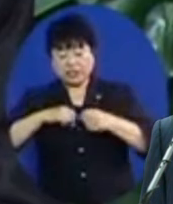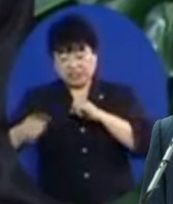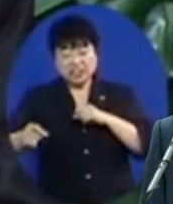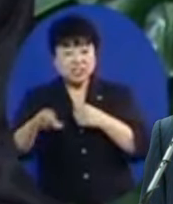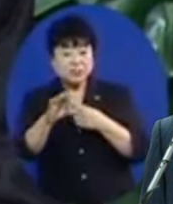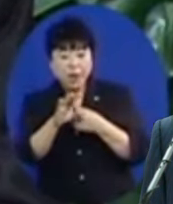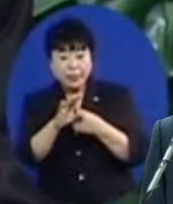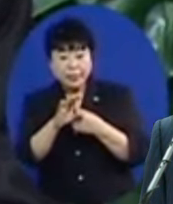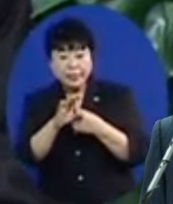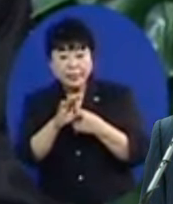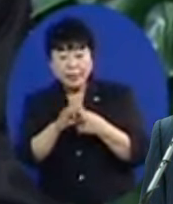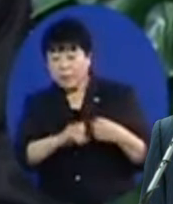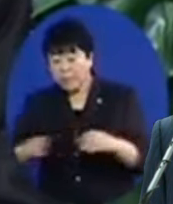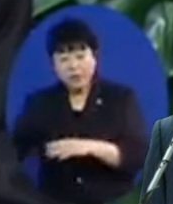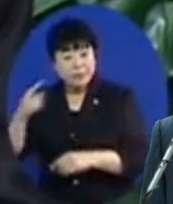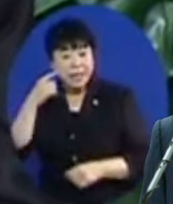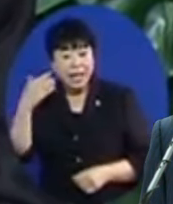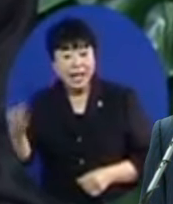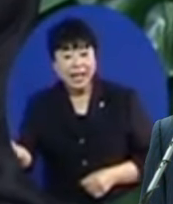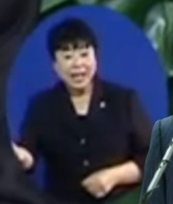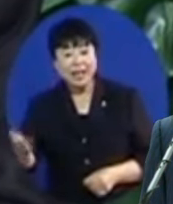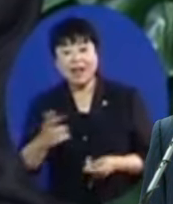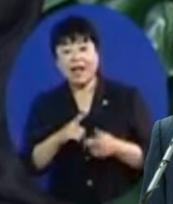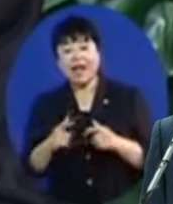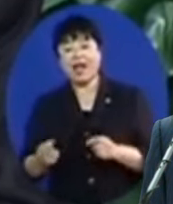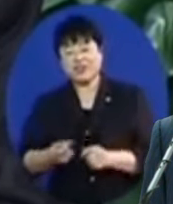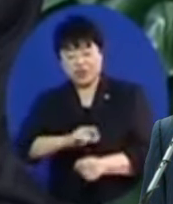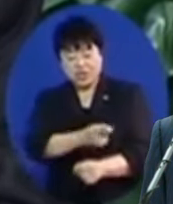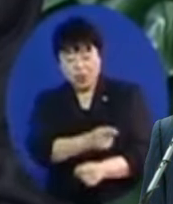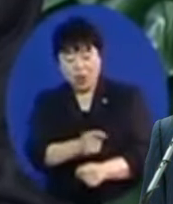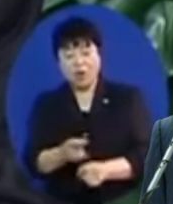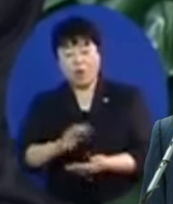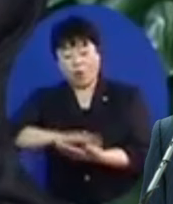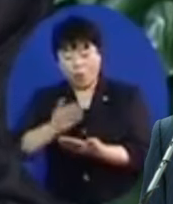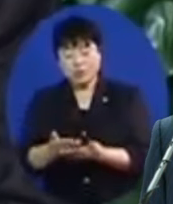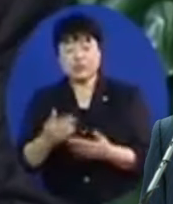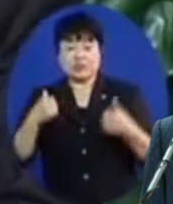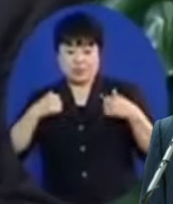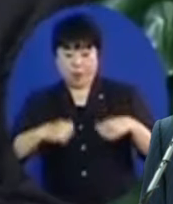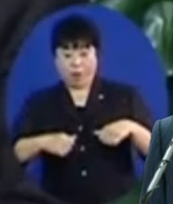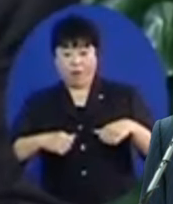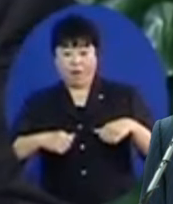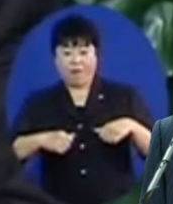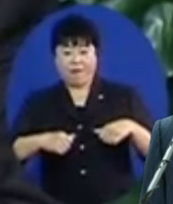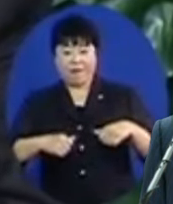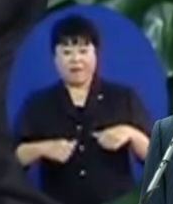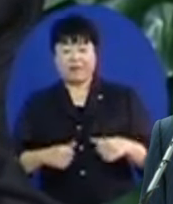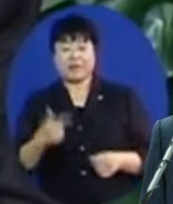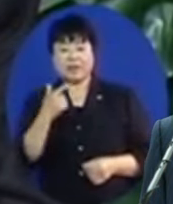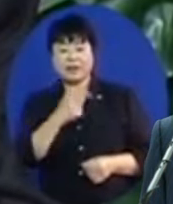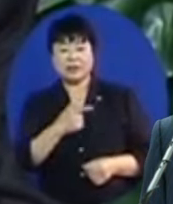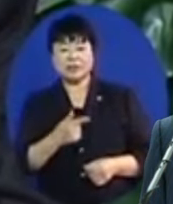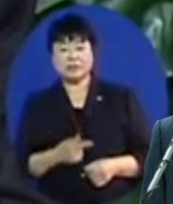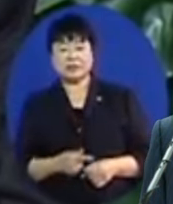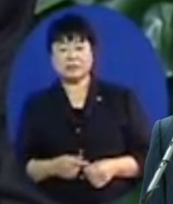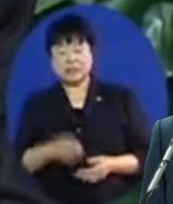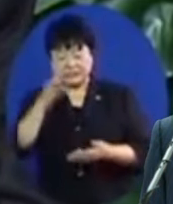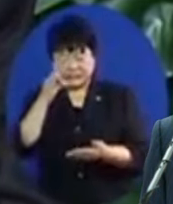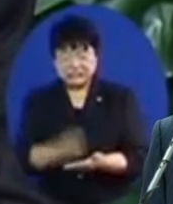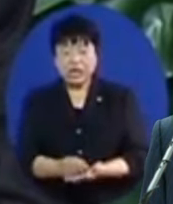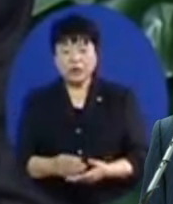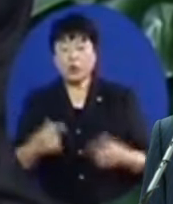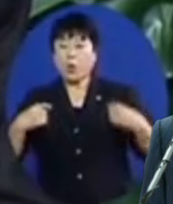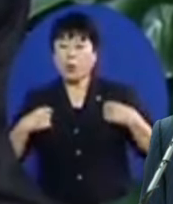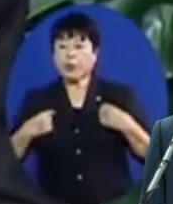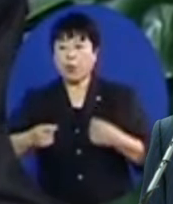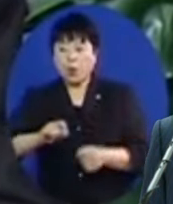찢어지면 그냥 내버리느냐? 아니요, 키워서 도로 입지요. 몇 푼 안 나가는 외투도 찢어지면